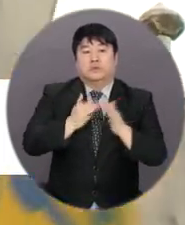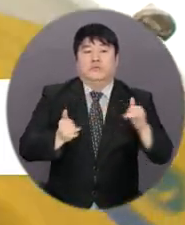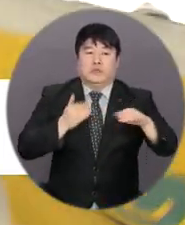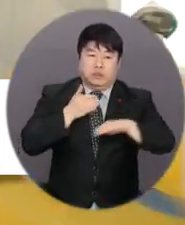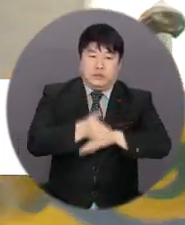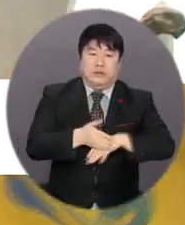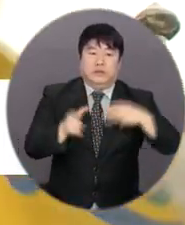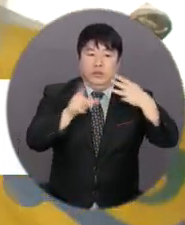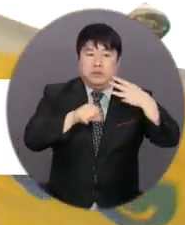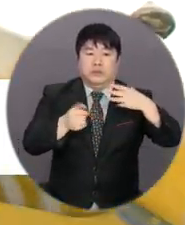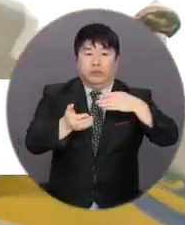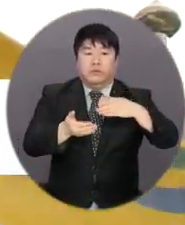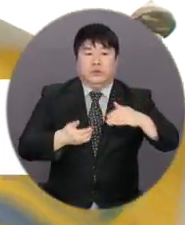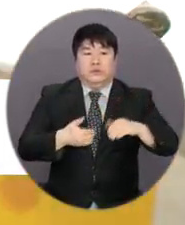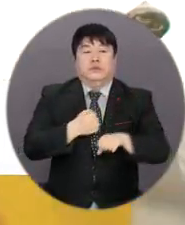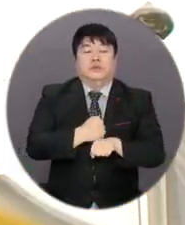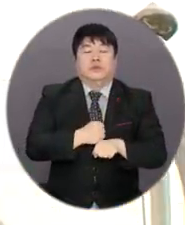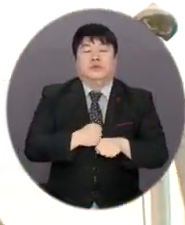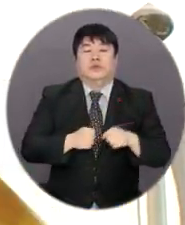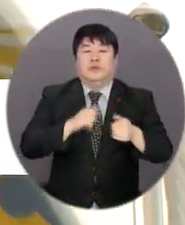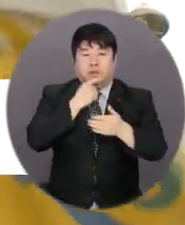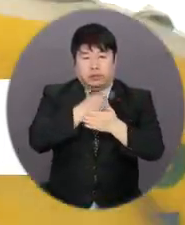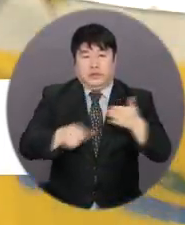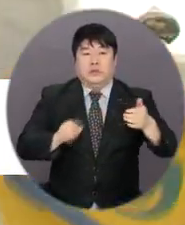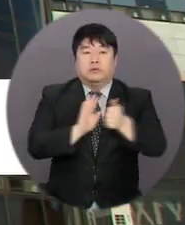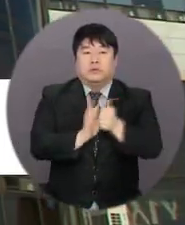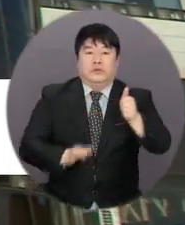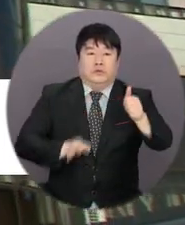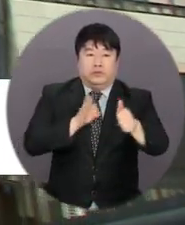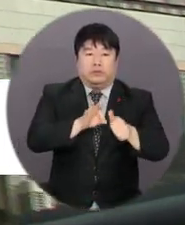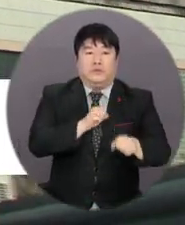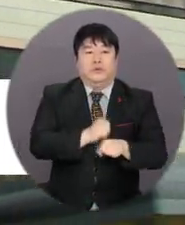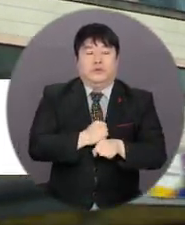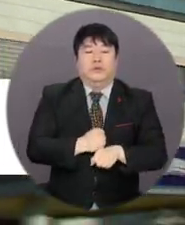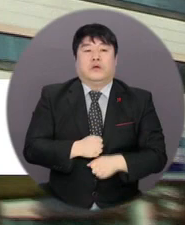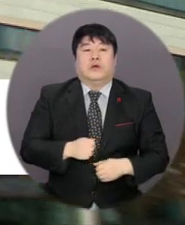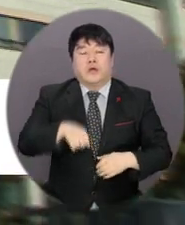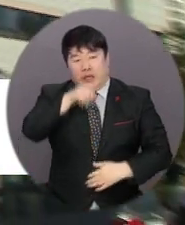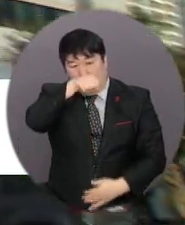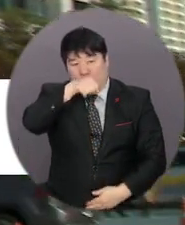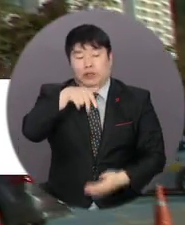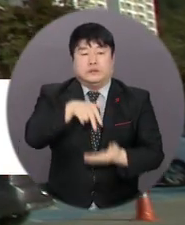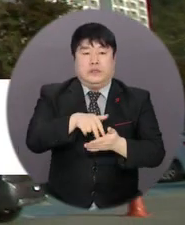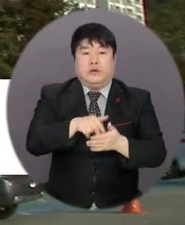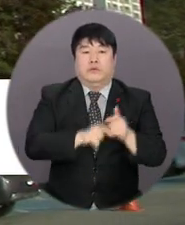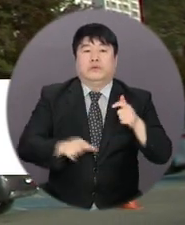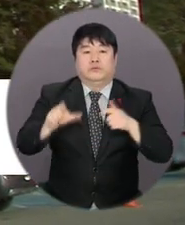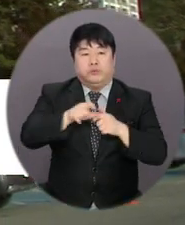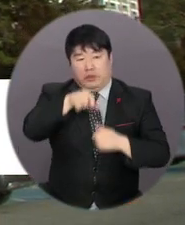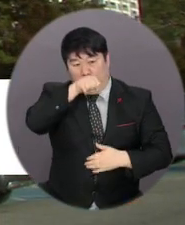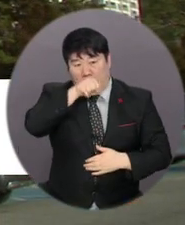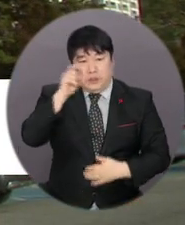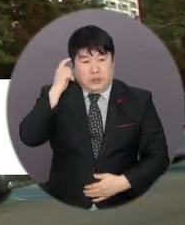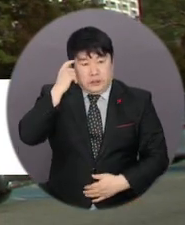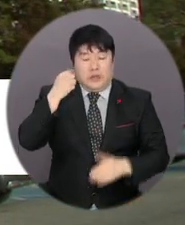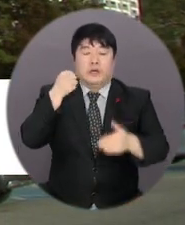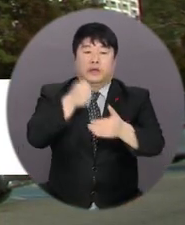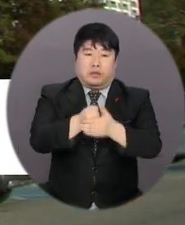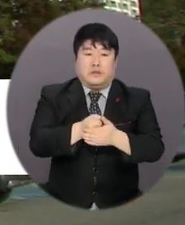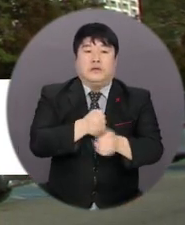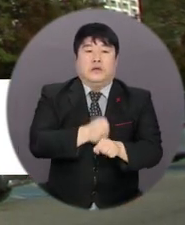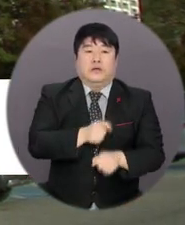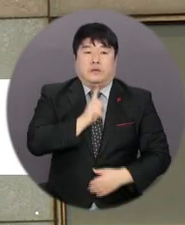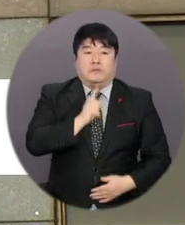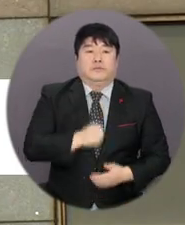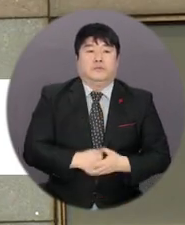늦어도 3월 이전에 재난지원금을 지급하되 지급 규모는 재정 상황과 추경 예산 등을 감안해 결정하기로